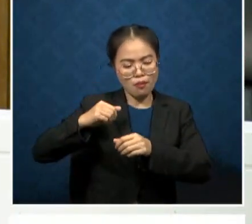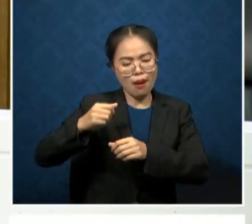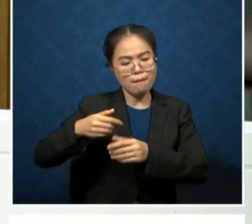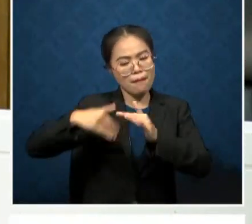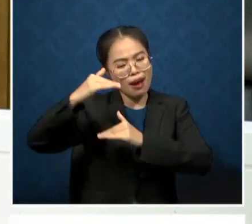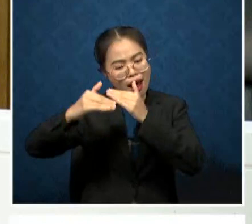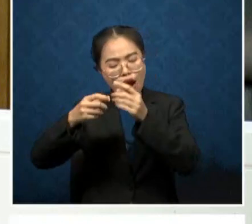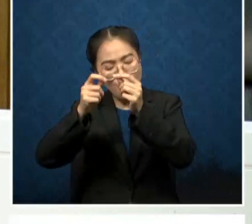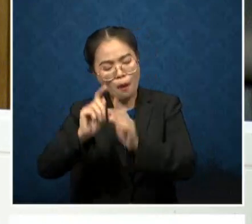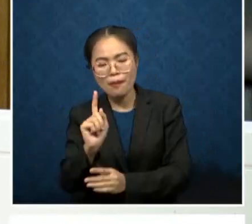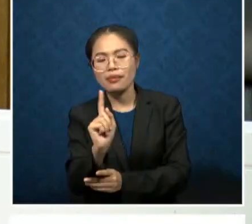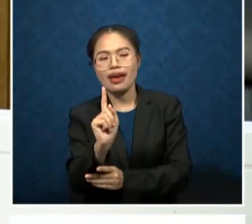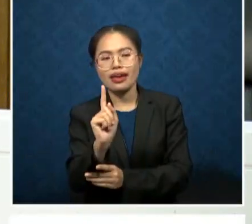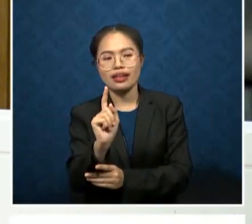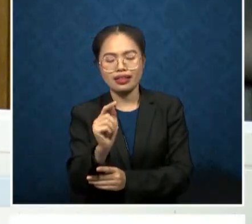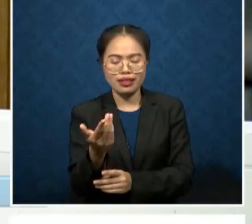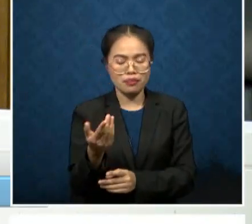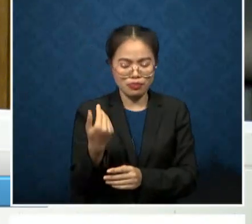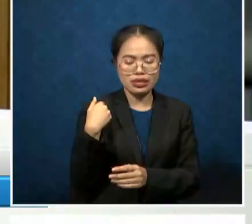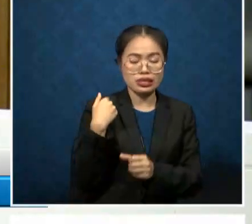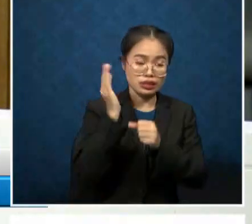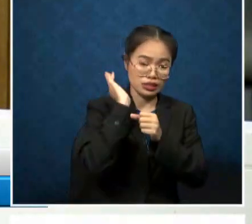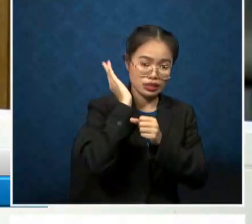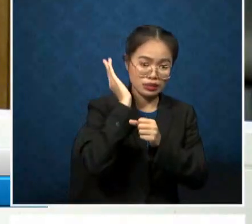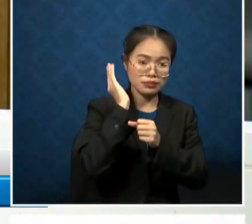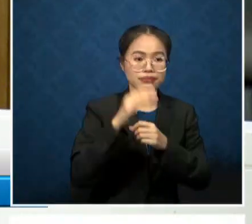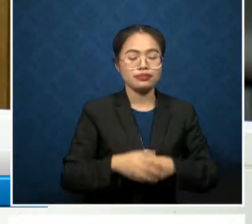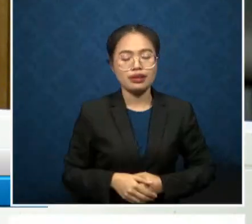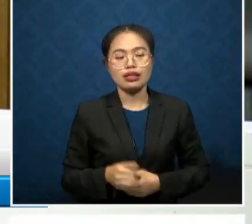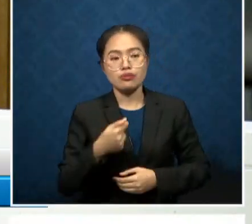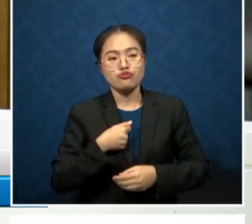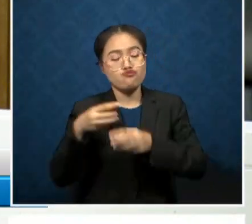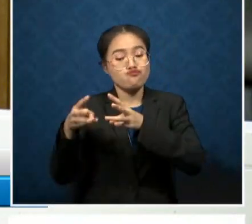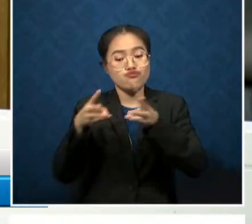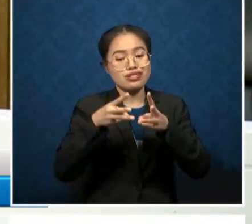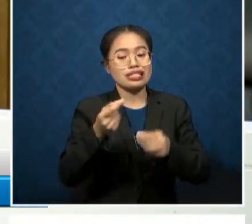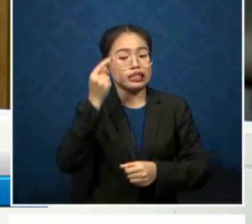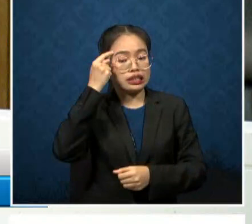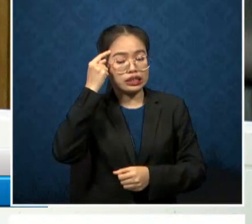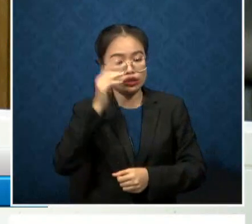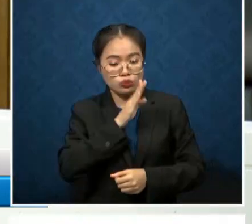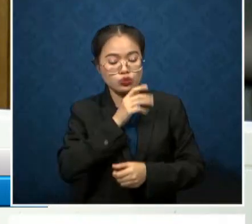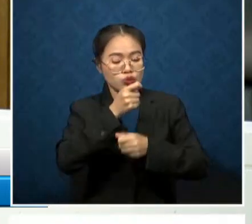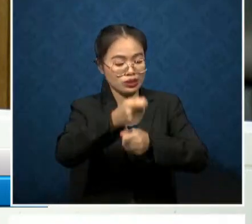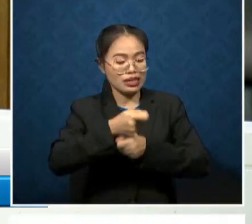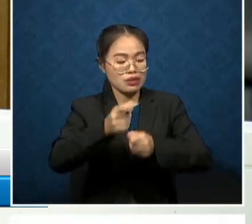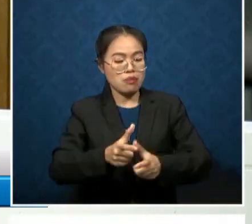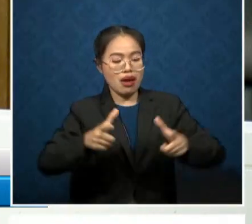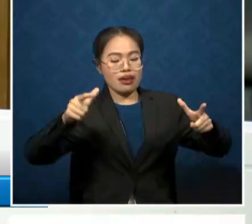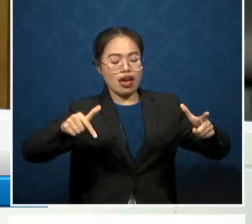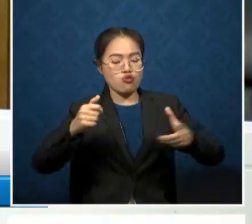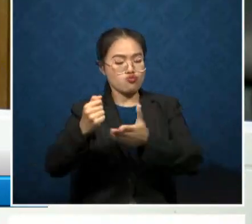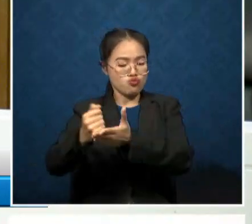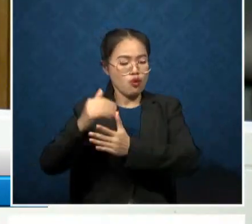ท่านเชาได้นำเสนอไปสักครู่นี้นั่นคือสิ่งที่เป็นแนวคิดว่าหากจะให้แปลงใหญ่เป็นเครื่องมือสำคัญในการพัฒนาภาค